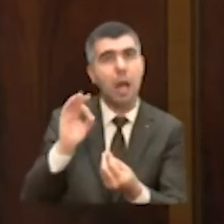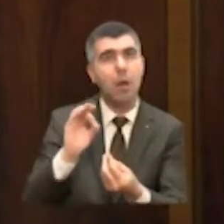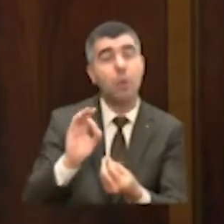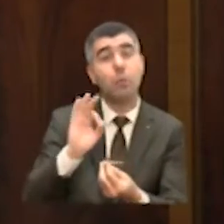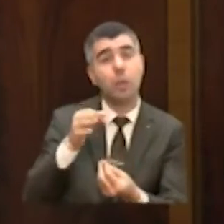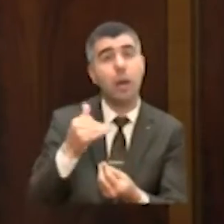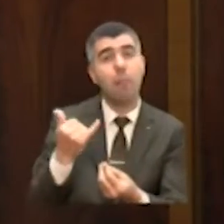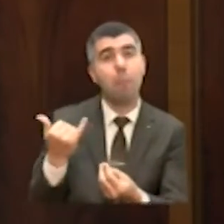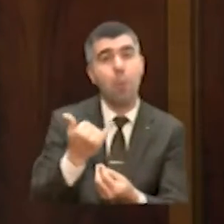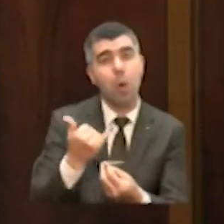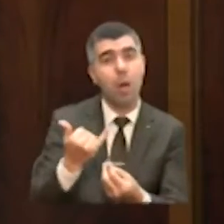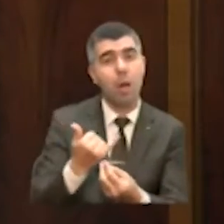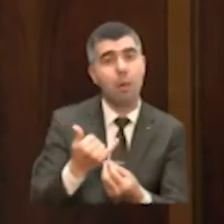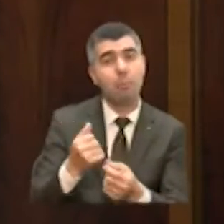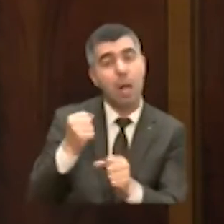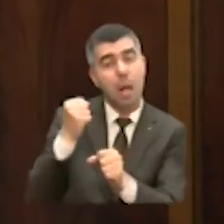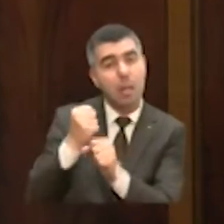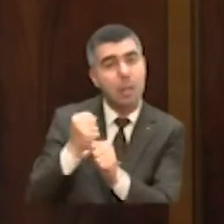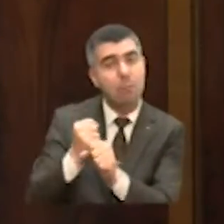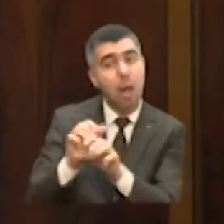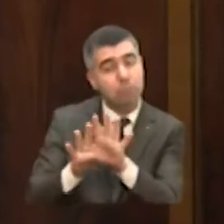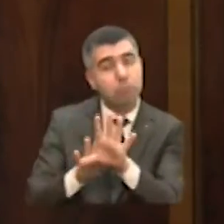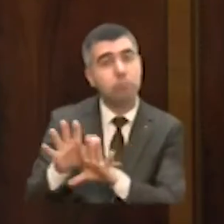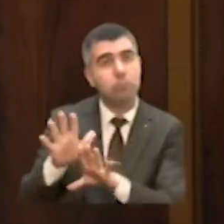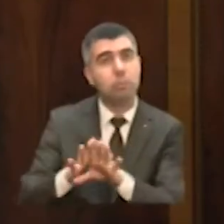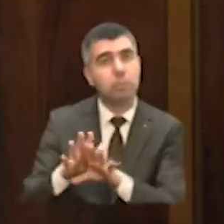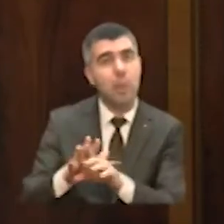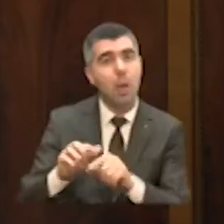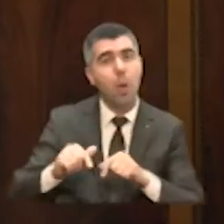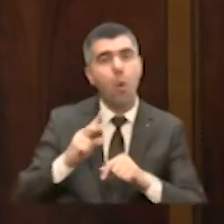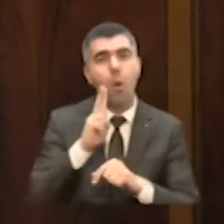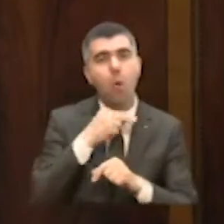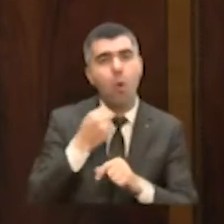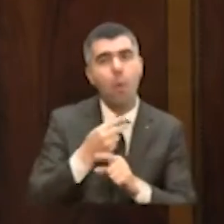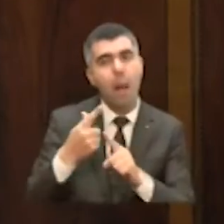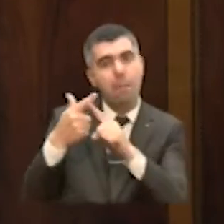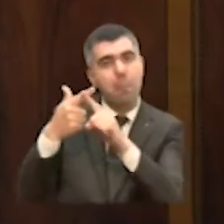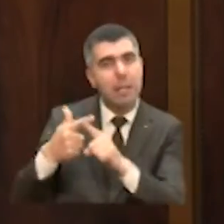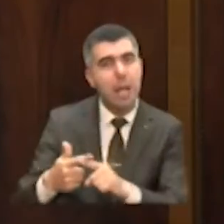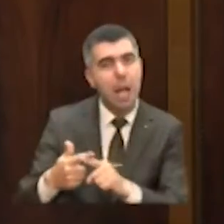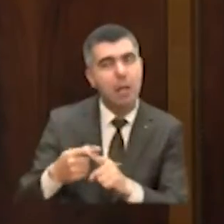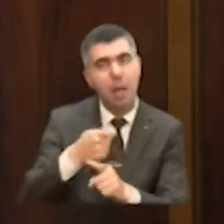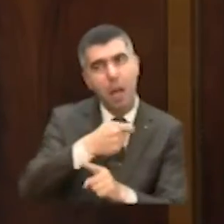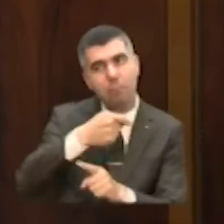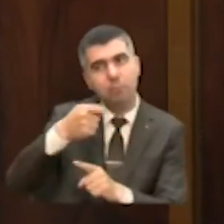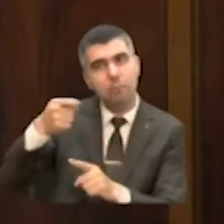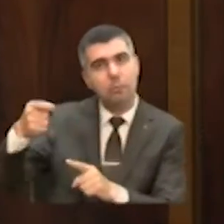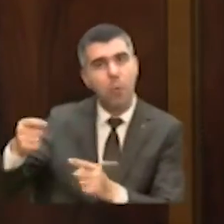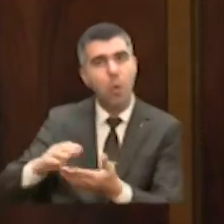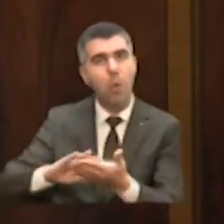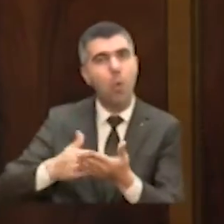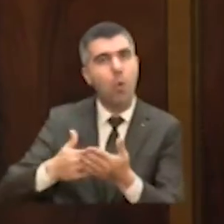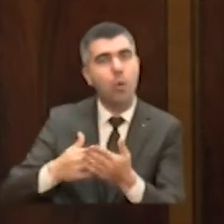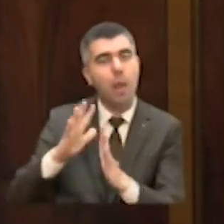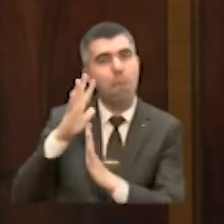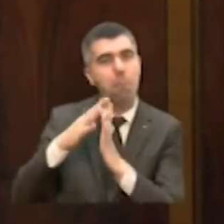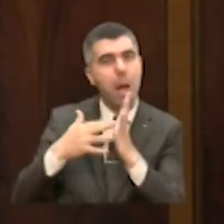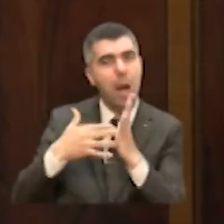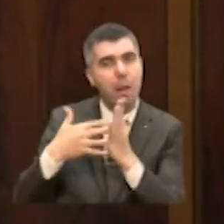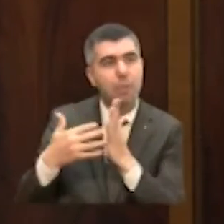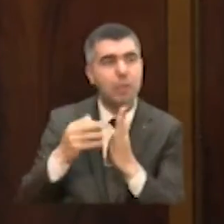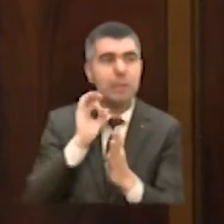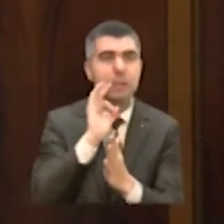تخدموا وتكفضوا حتى انتم. أما الحكومة كتعطي الميزانية ديالها محليا وإقليميا في كتم البرمجة،